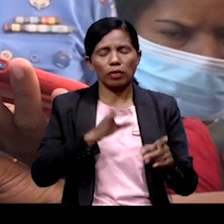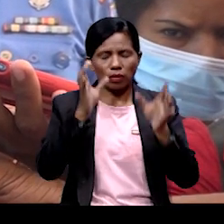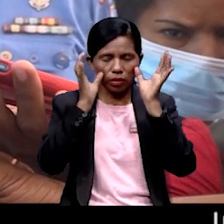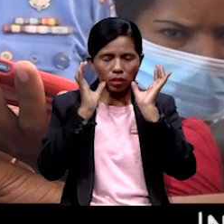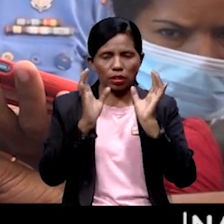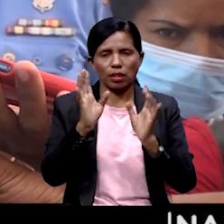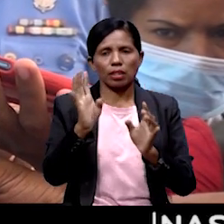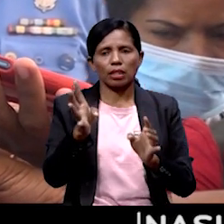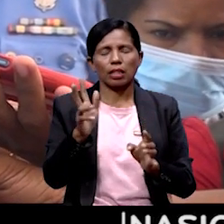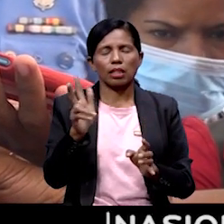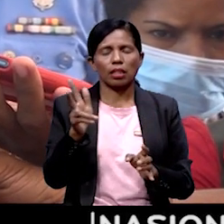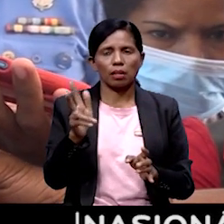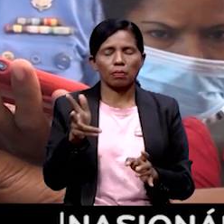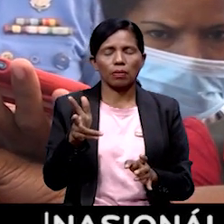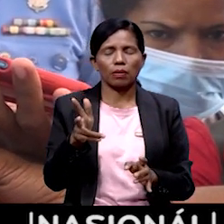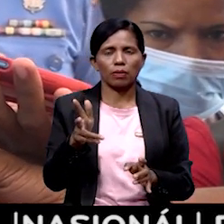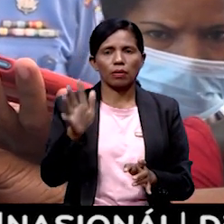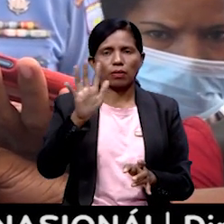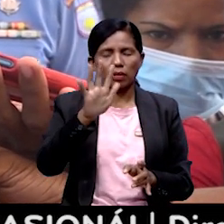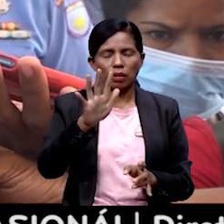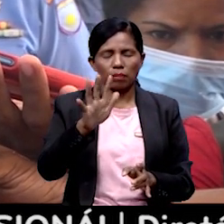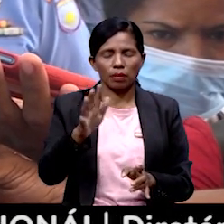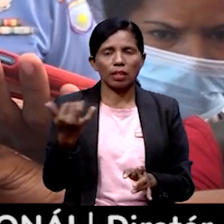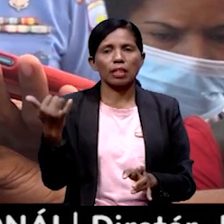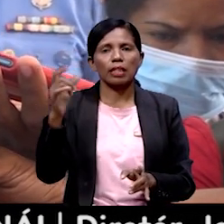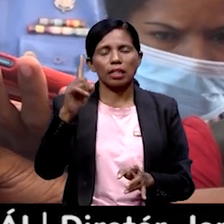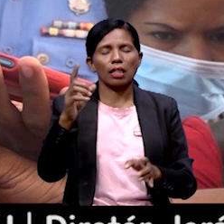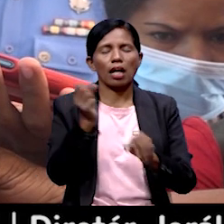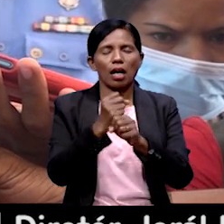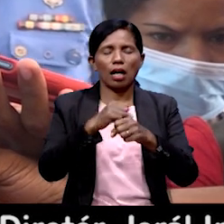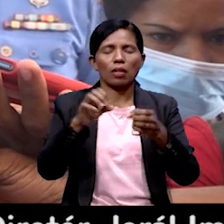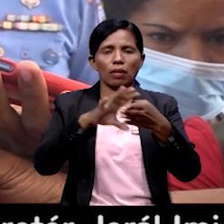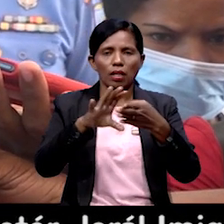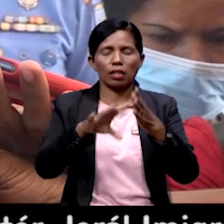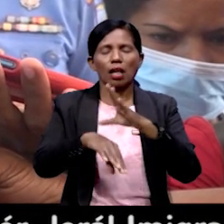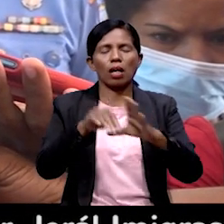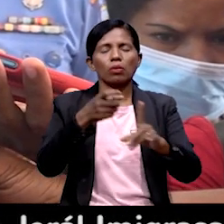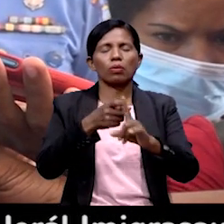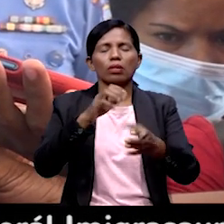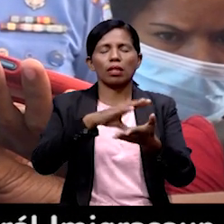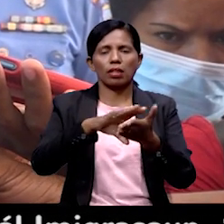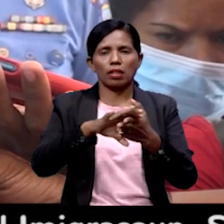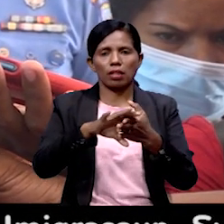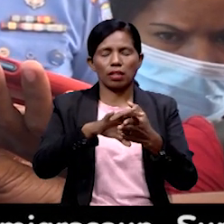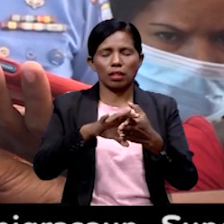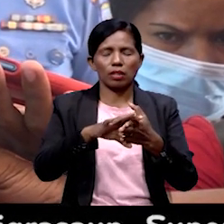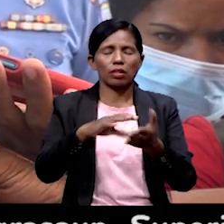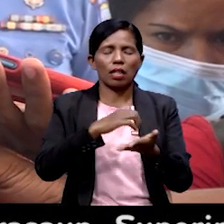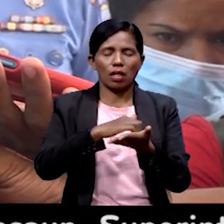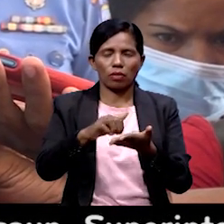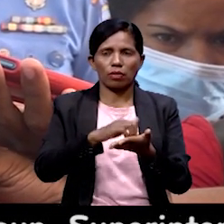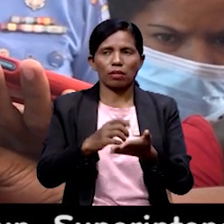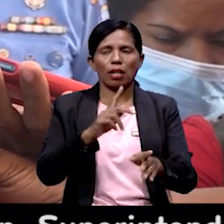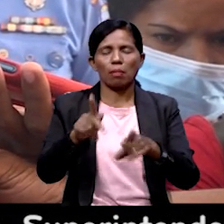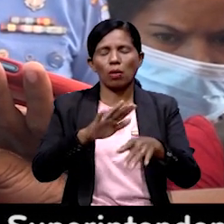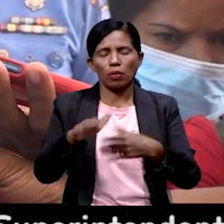35 kandidatus nabe iya, ida halokarta rezing nang si kursus. Ne buat tidak katu dia angkat. Emah tuh tuh